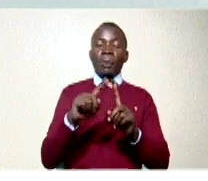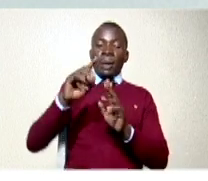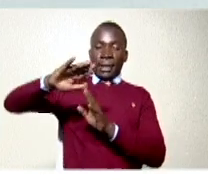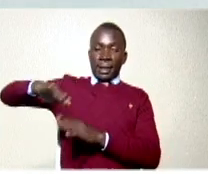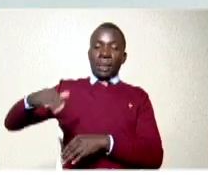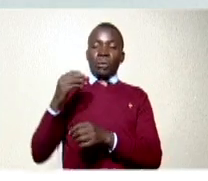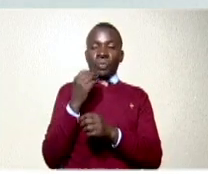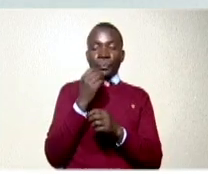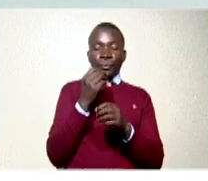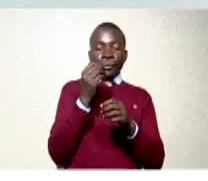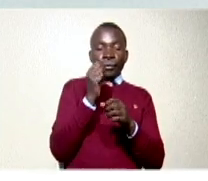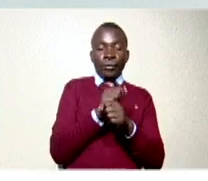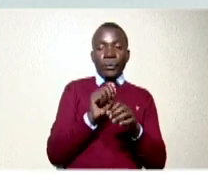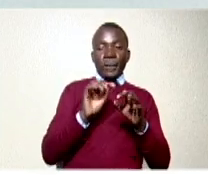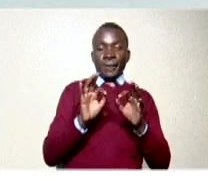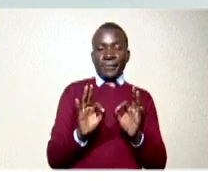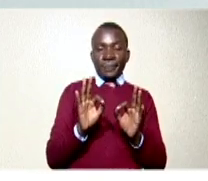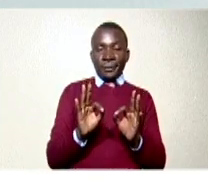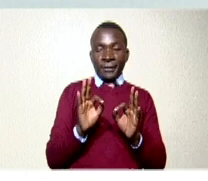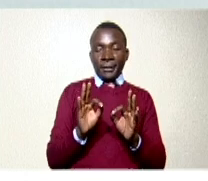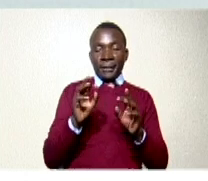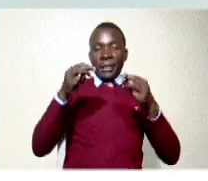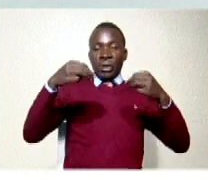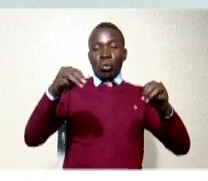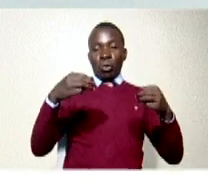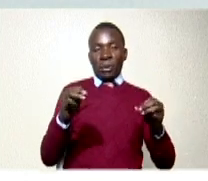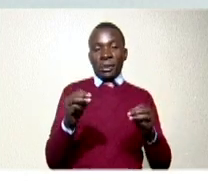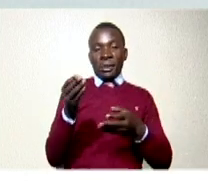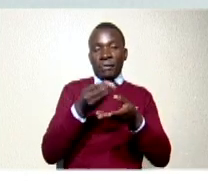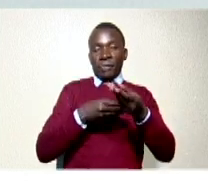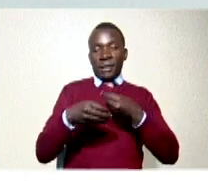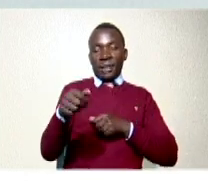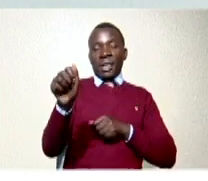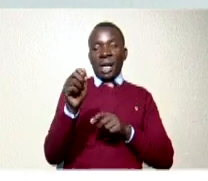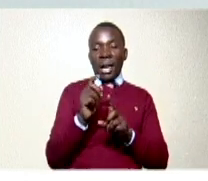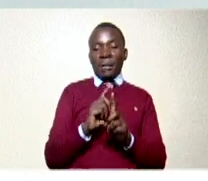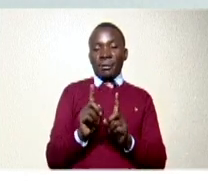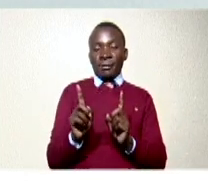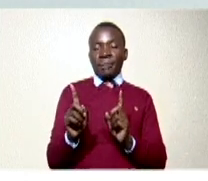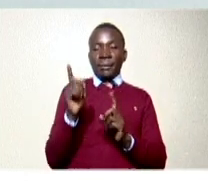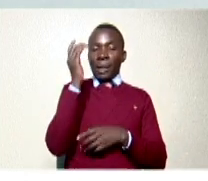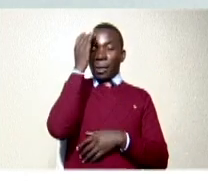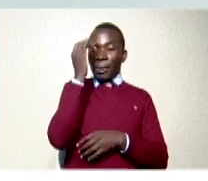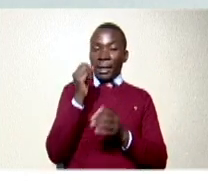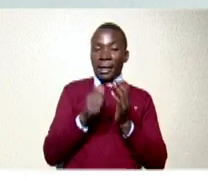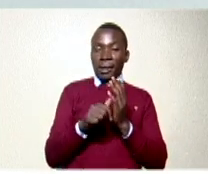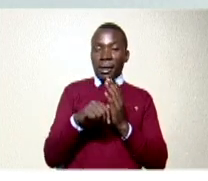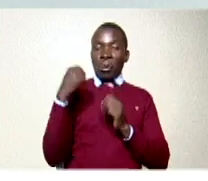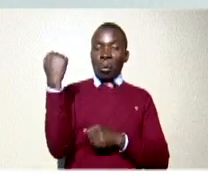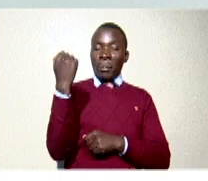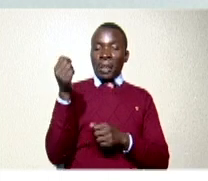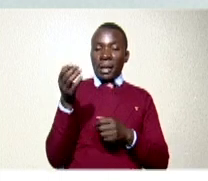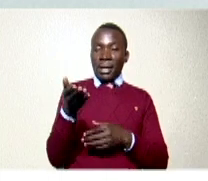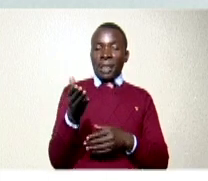imikorere ya gisoko ryivunjisha kubera nyine ikibazo gikomeye gihari ni